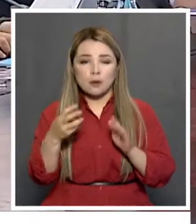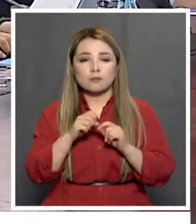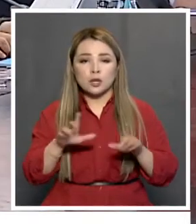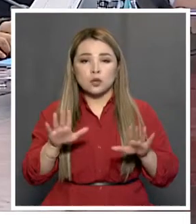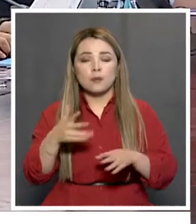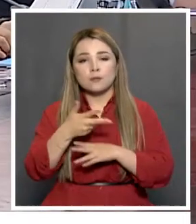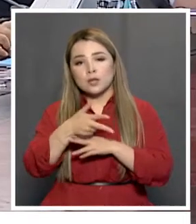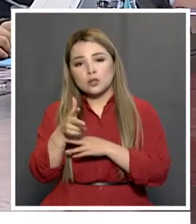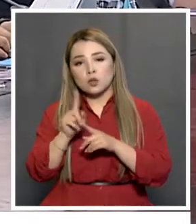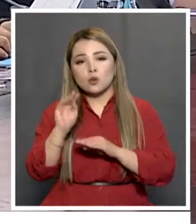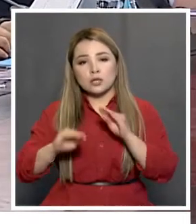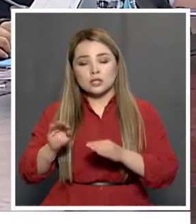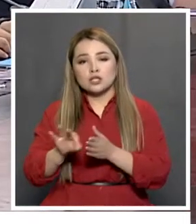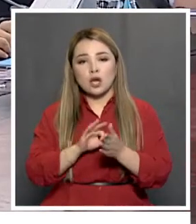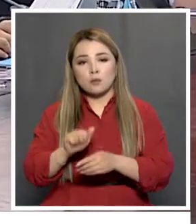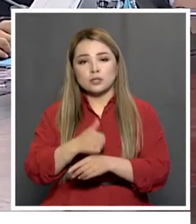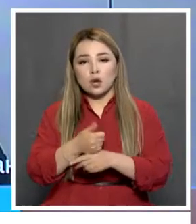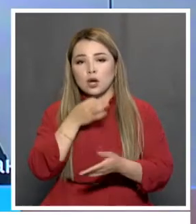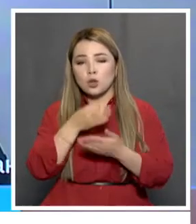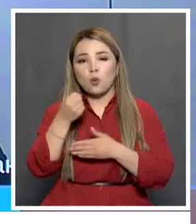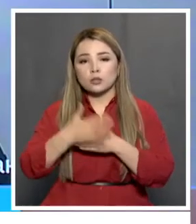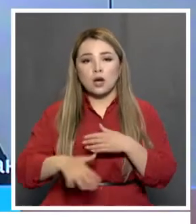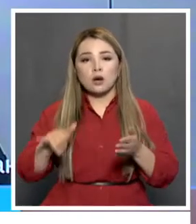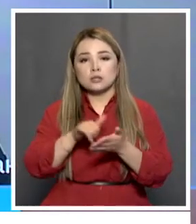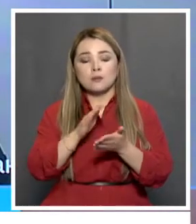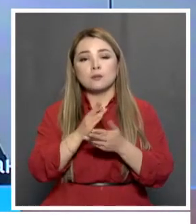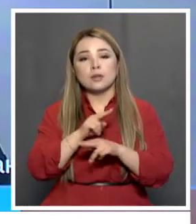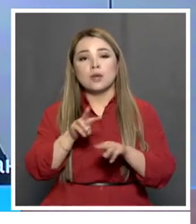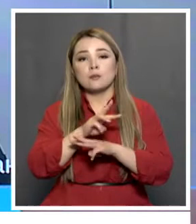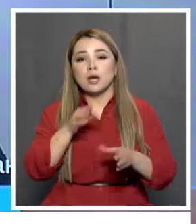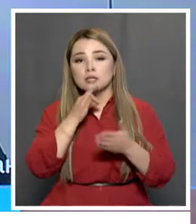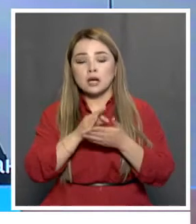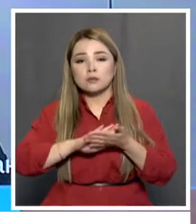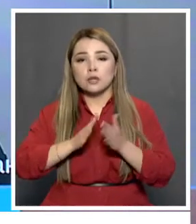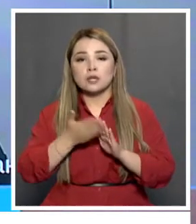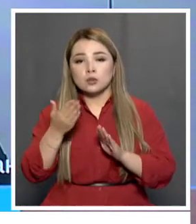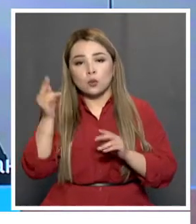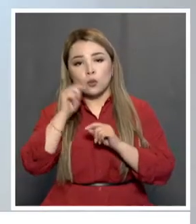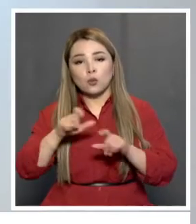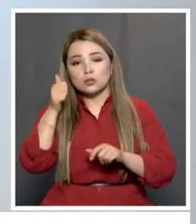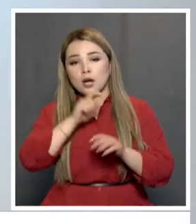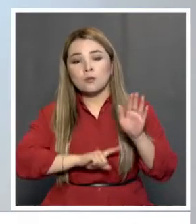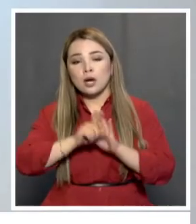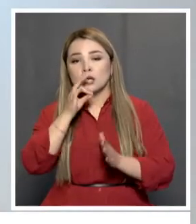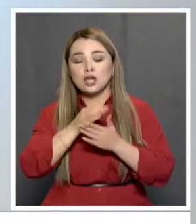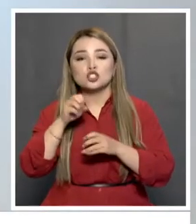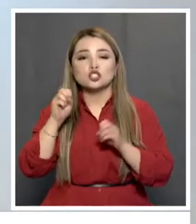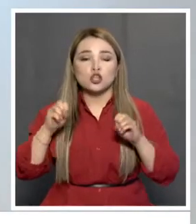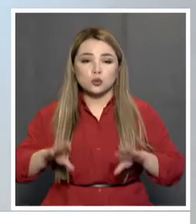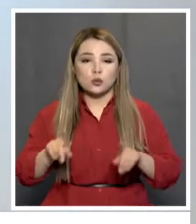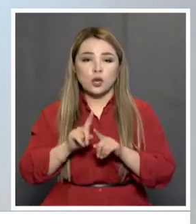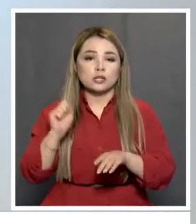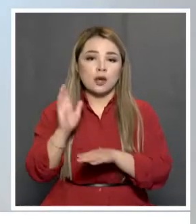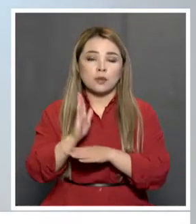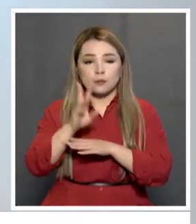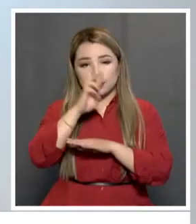жүйесі полиция органдарының жедел басқару орталығына қосылған. Премьер-министр мәселені оқу жылы басталғанға дейін шешуді тапсырды. Жалпы бұдан былай